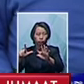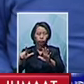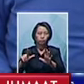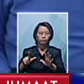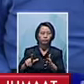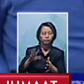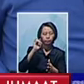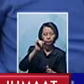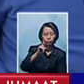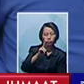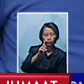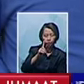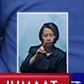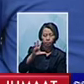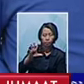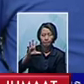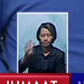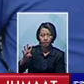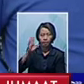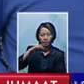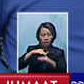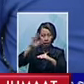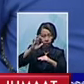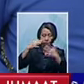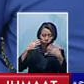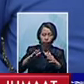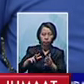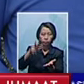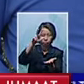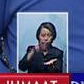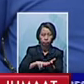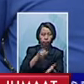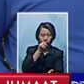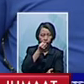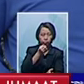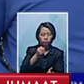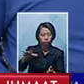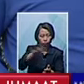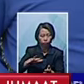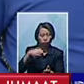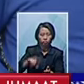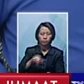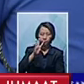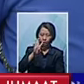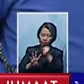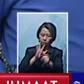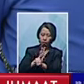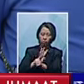perubatan grade UD54 yang ke atas yang telah diwartakan sekurang-kurangnya 4